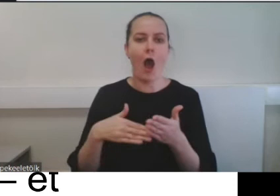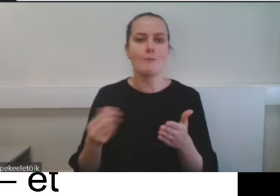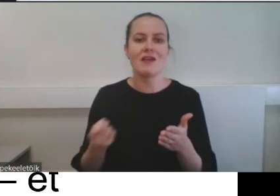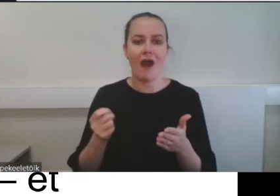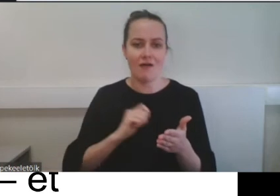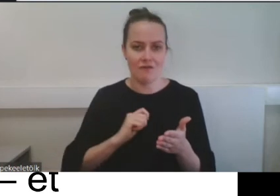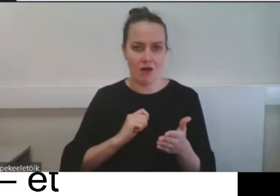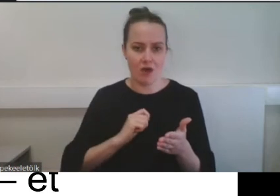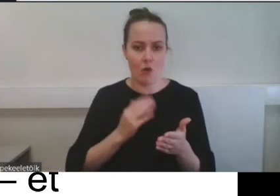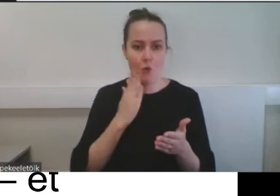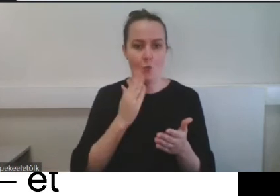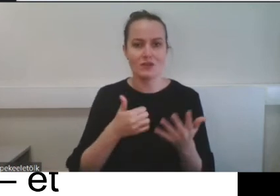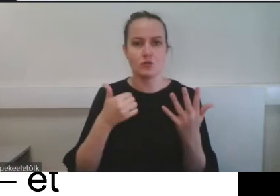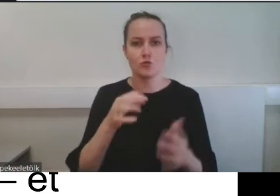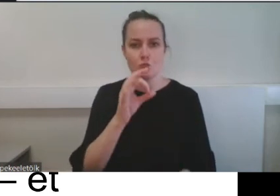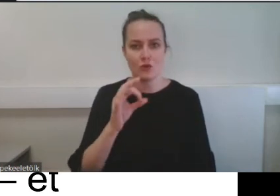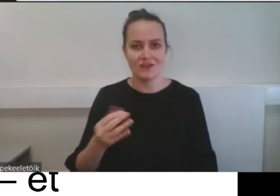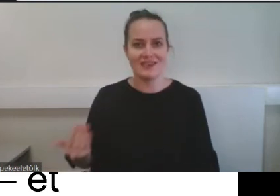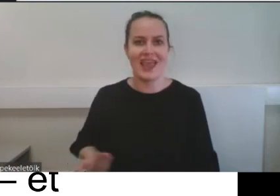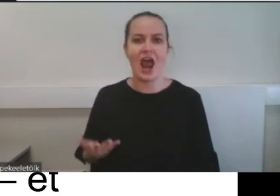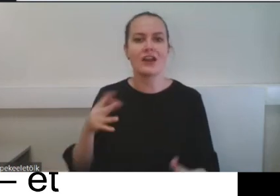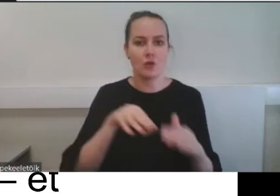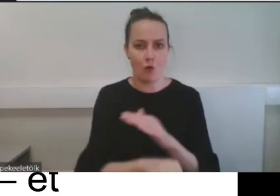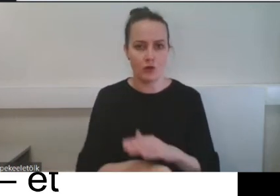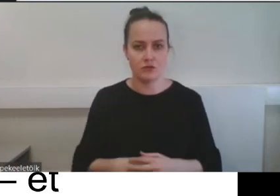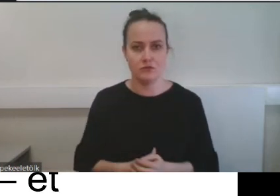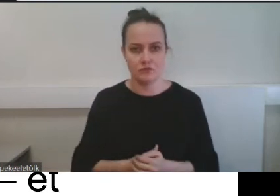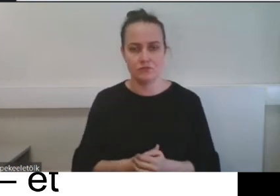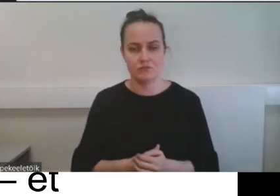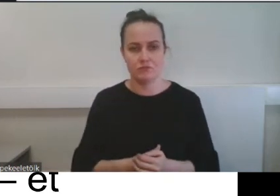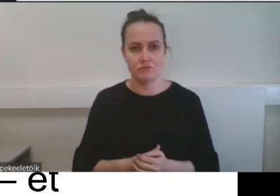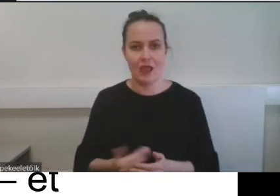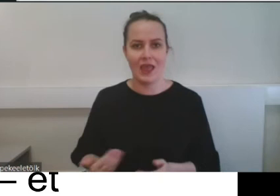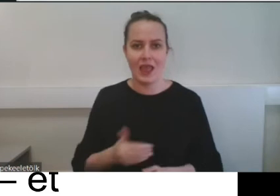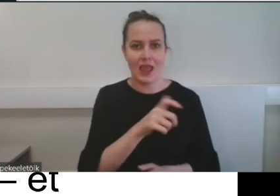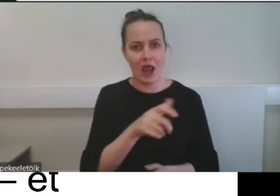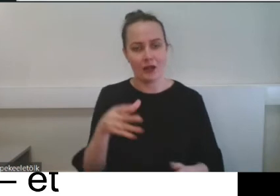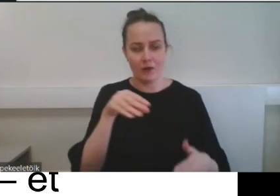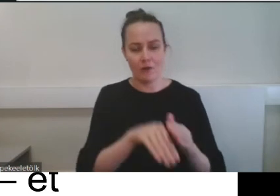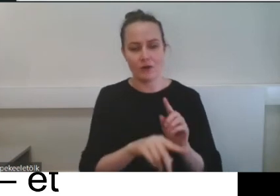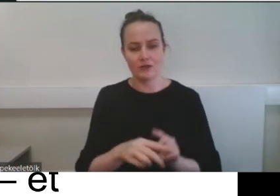või eluvaldkondi, kus on vaja toime tulla ja kus piirangud võivad inimesel seda nagu takistada.